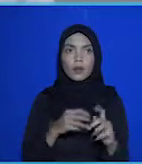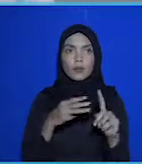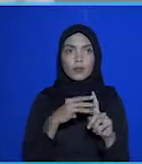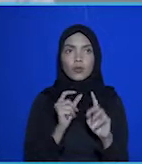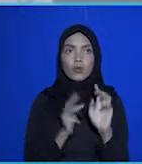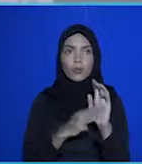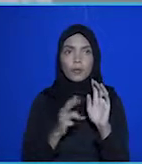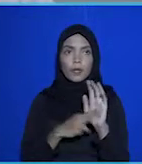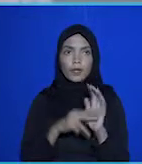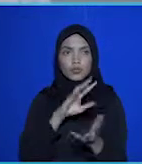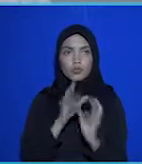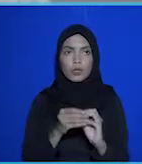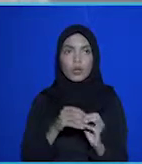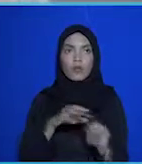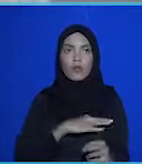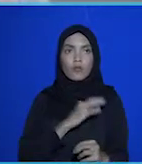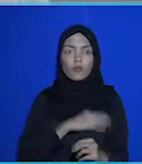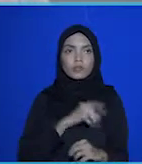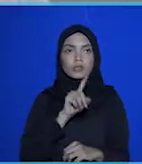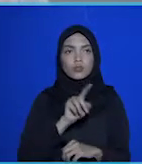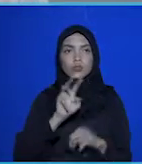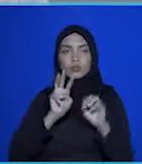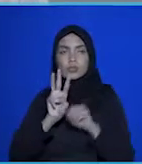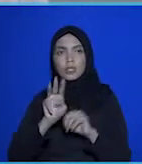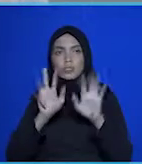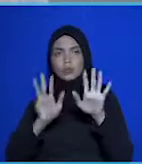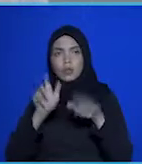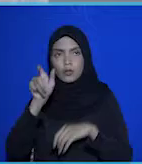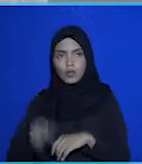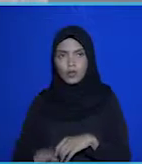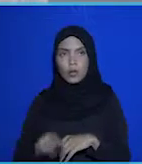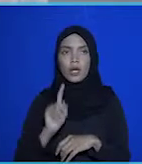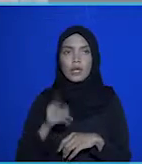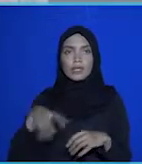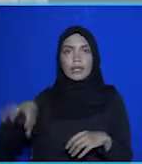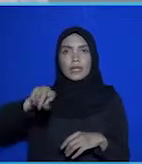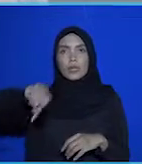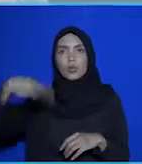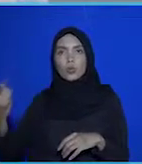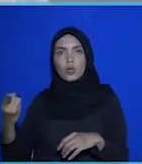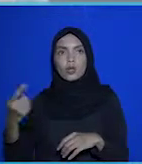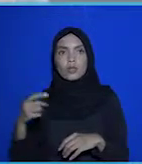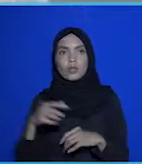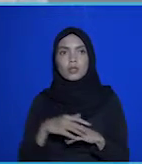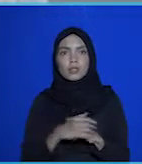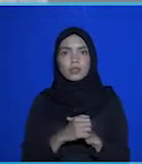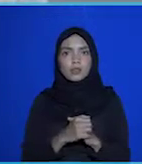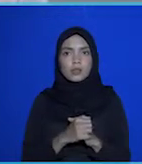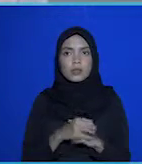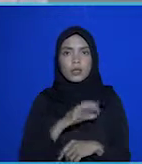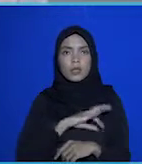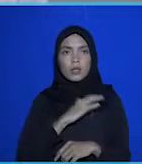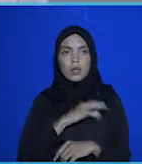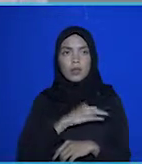menerjunkan relawan, 139 relawan. Ini ada relawan-relawan daerah yang tidak tercatat. Ini relawan yang dikirim dari